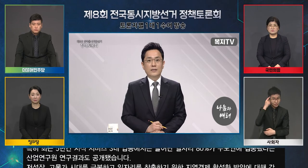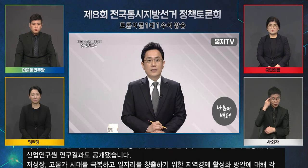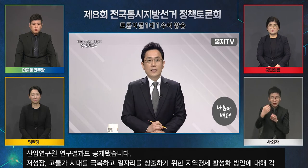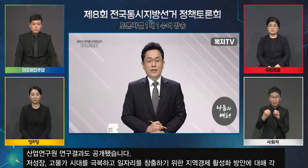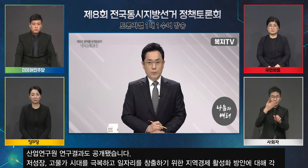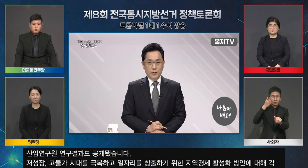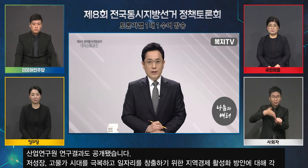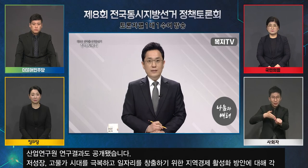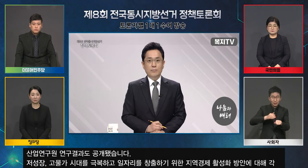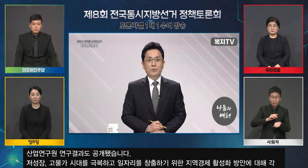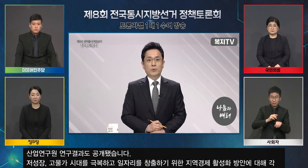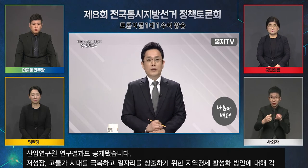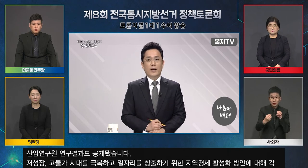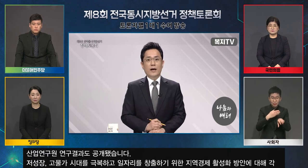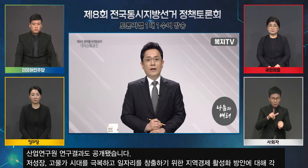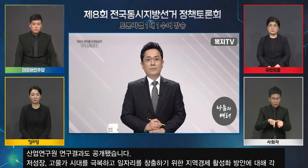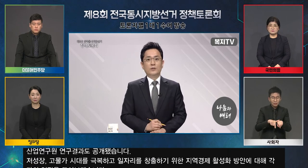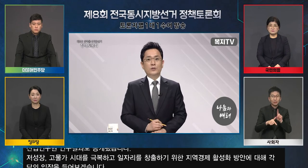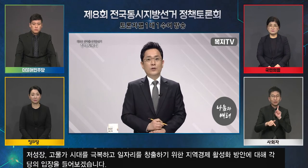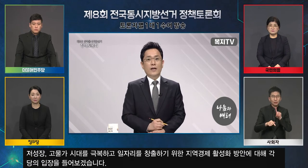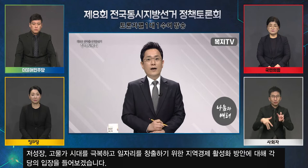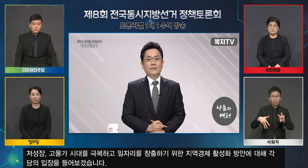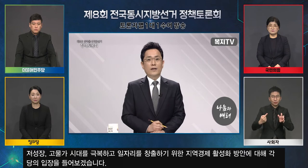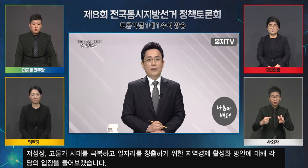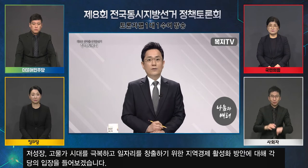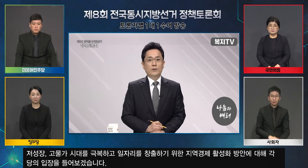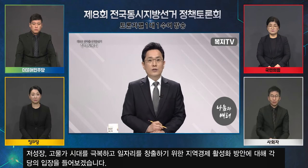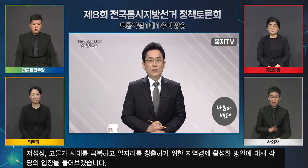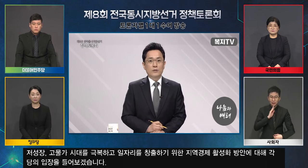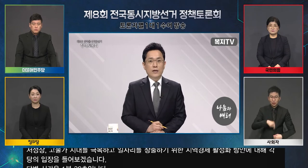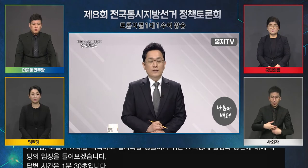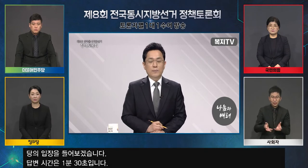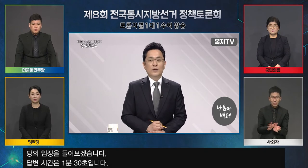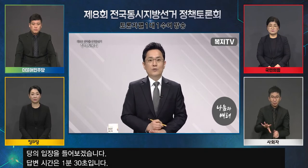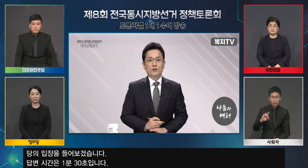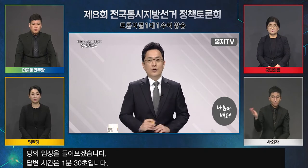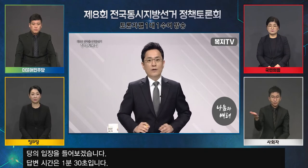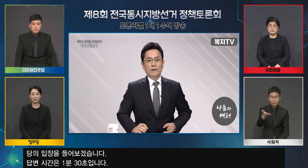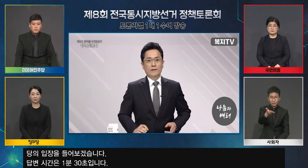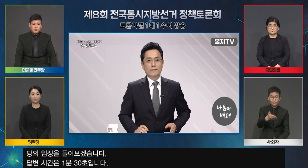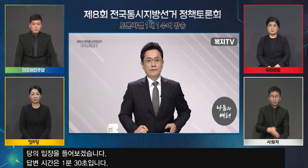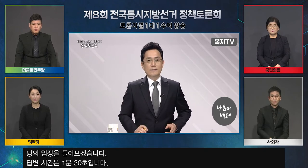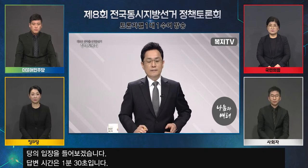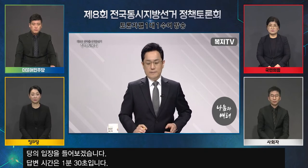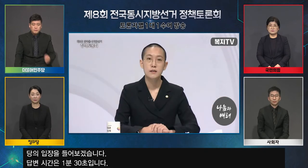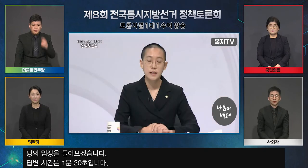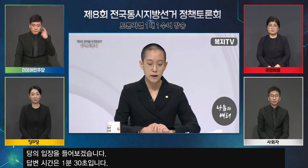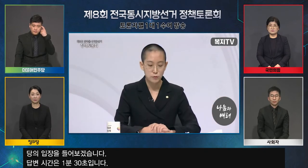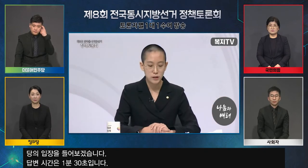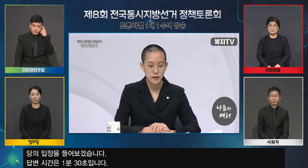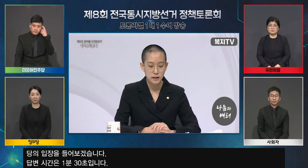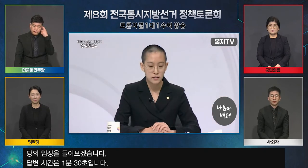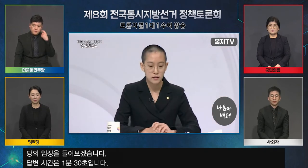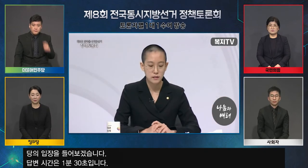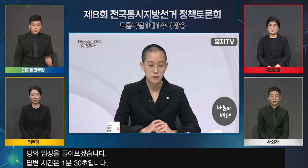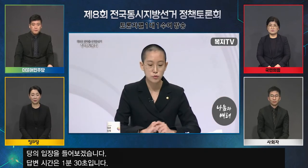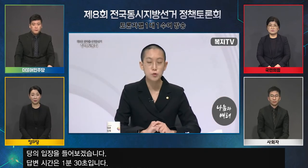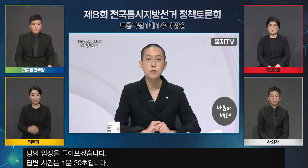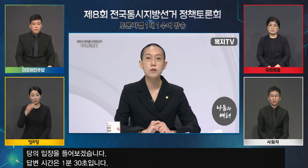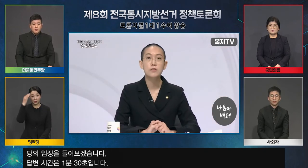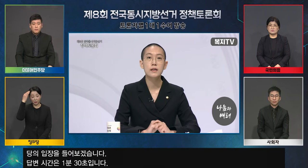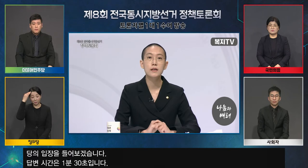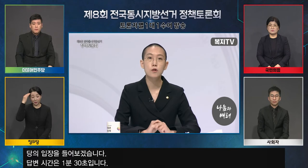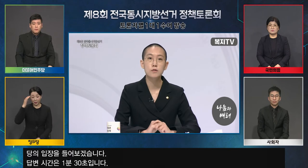답변 시간은 1분 30초입니다. 먼저 정의당 장혜영 정책위 위장 답변해 주시죠. 네, 우리나라는